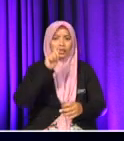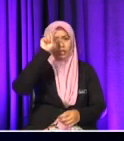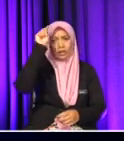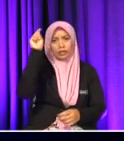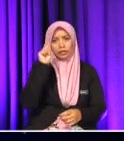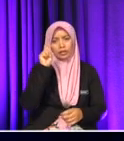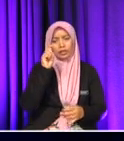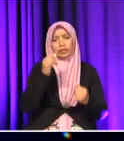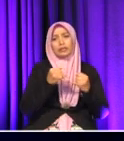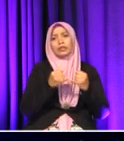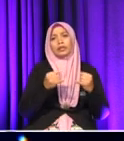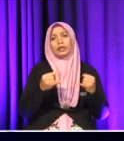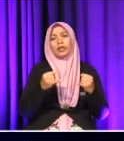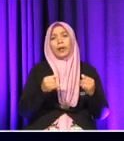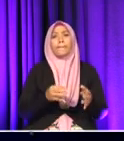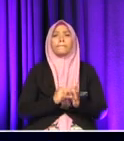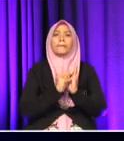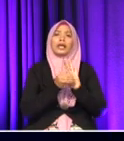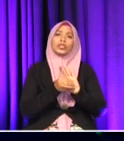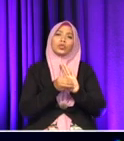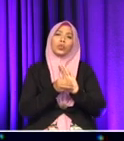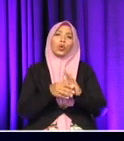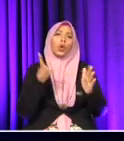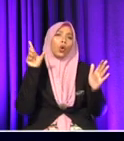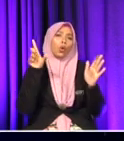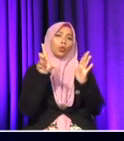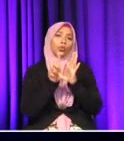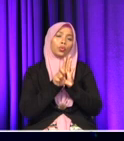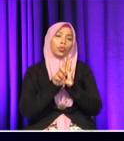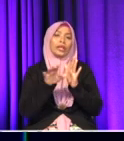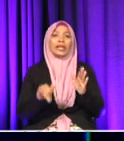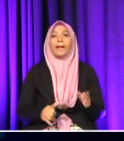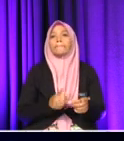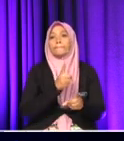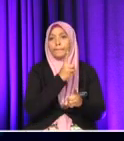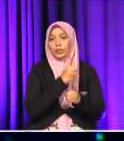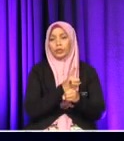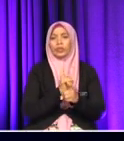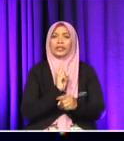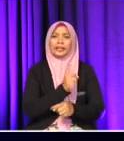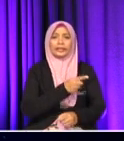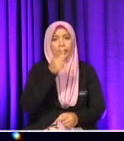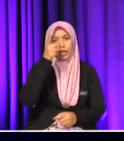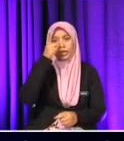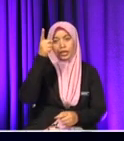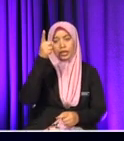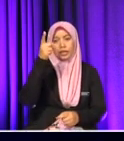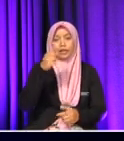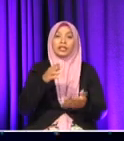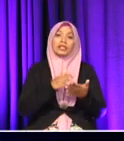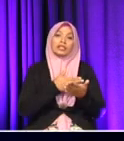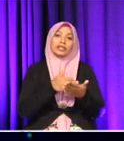sebab saya jelaskan tadi mungkin lebih dari 8 fungsi yang bersesuaian beli muridnya jadi kita lihat simak